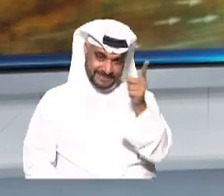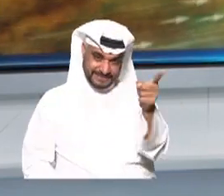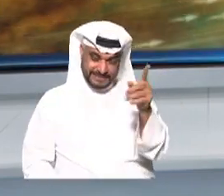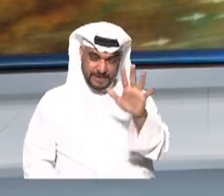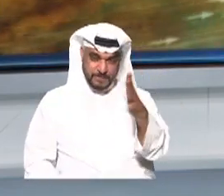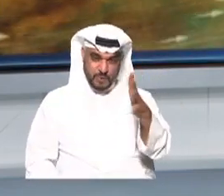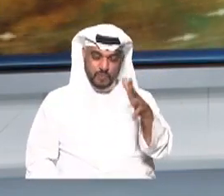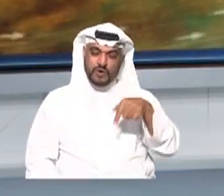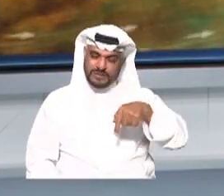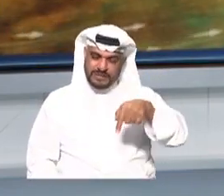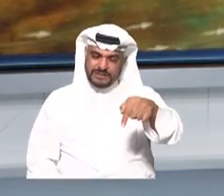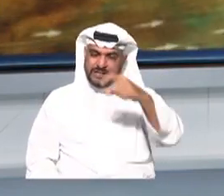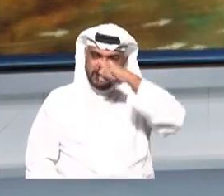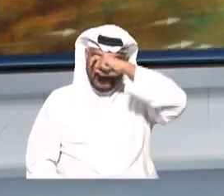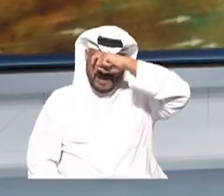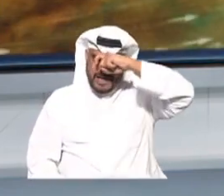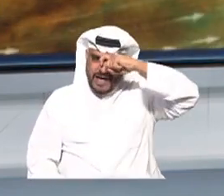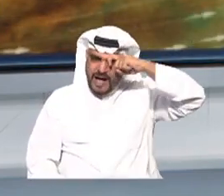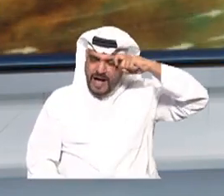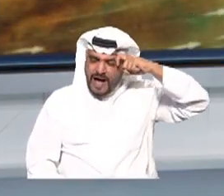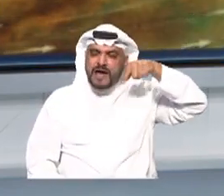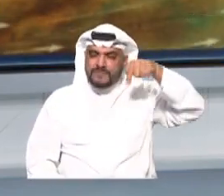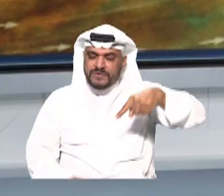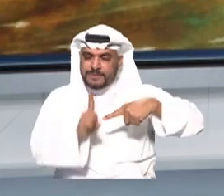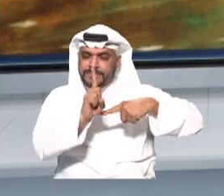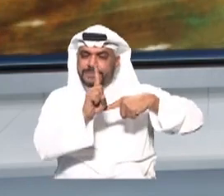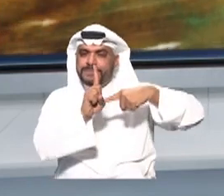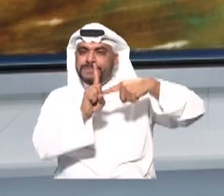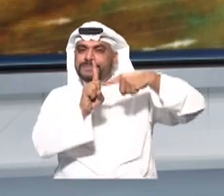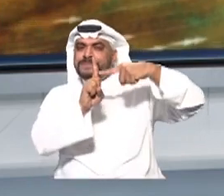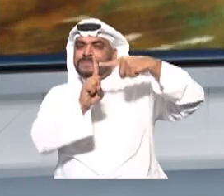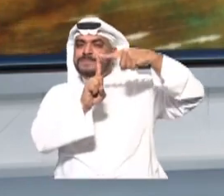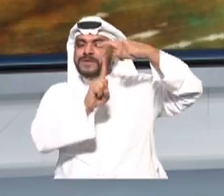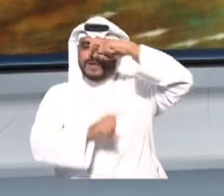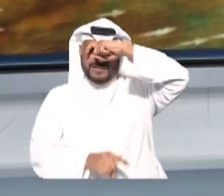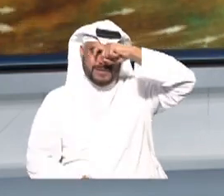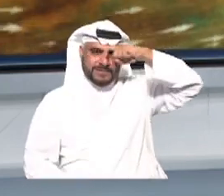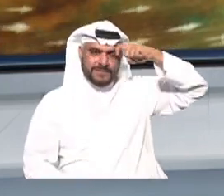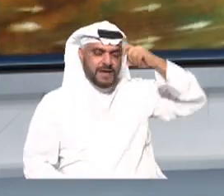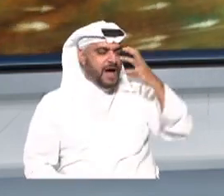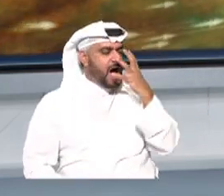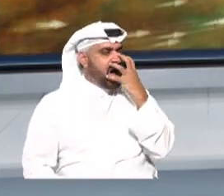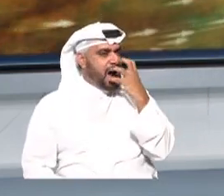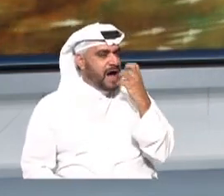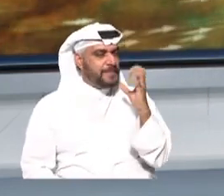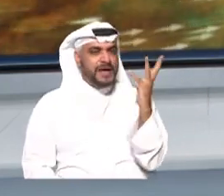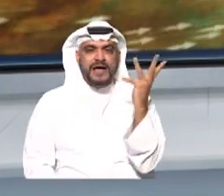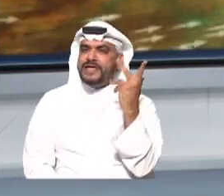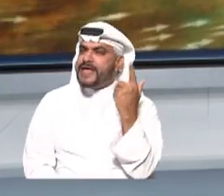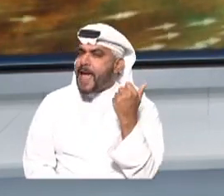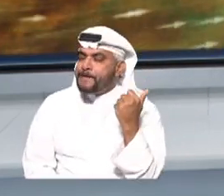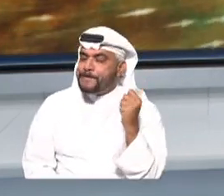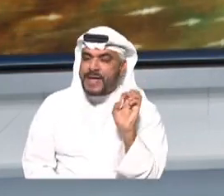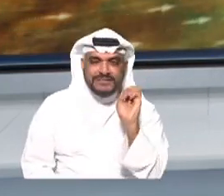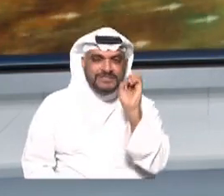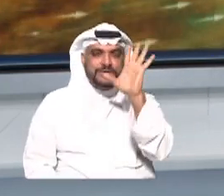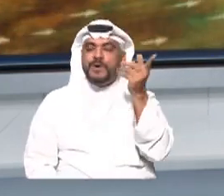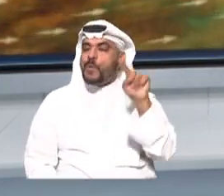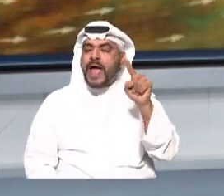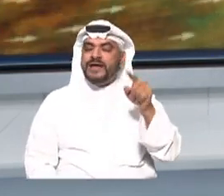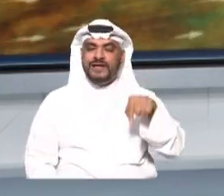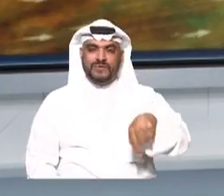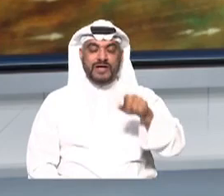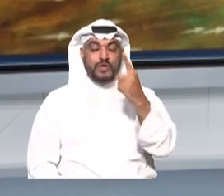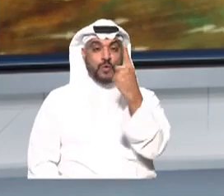متوقع أيضا راح تكون حارة إلى مائلة للحرارة، وقد تصل درجات الحرارة في صباح يوم الغد على معظم المناطق البرية وكذلك داخل البحر ما